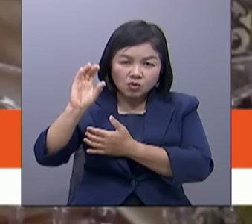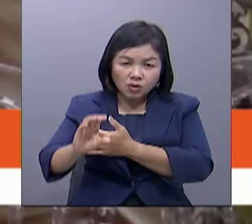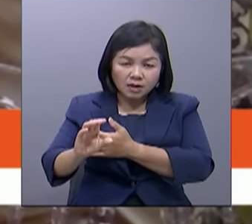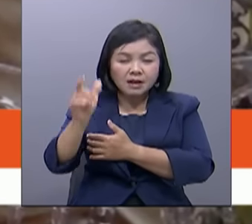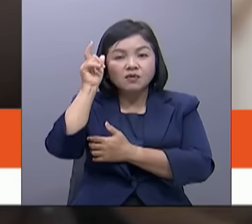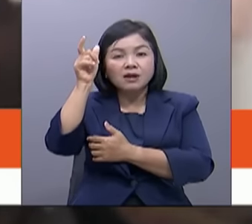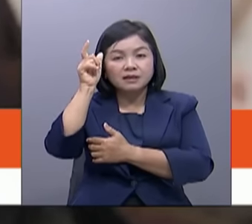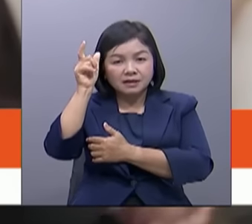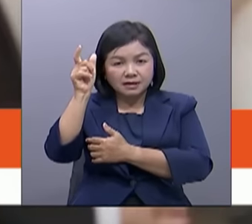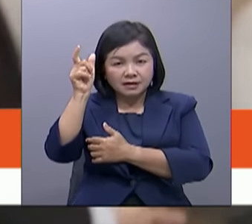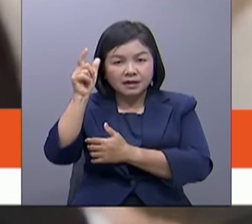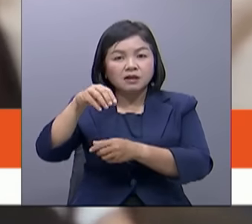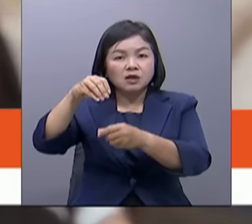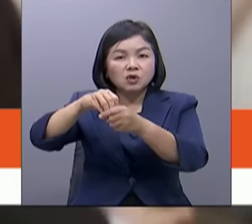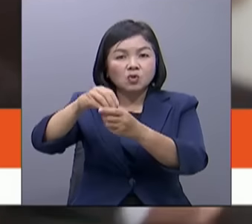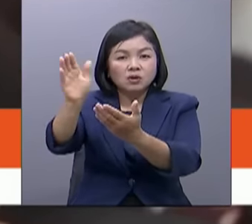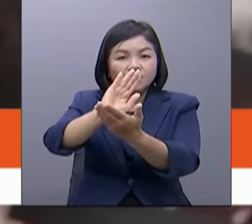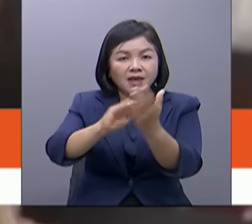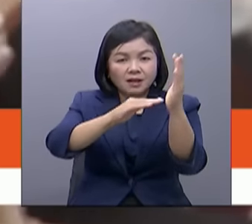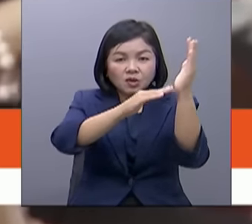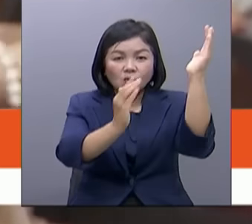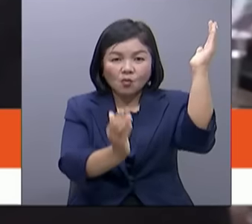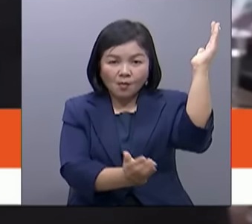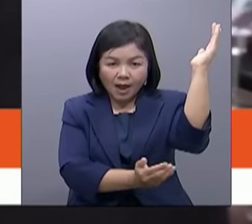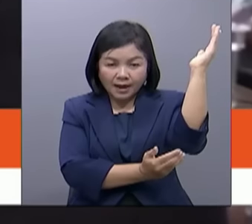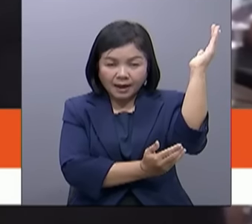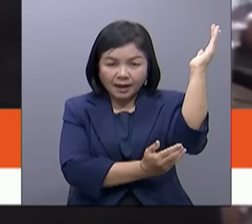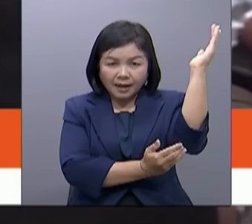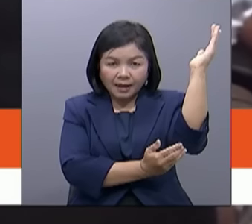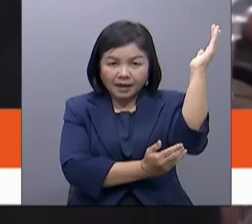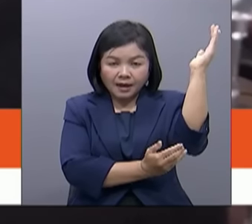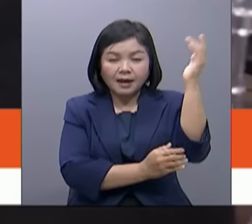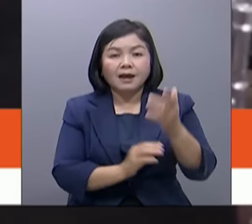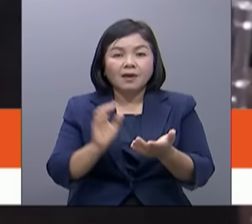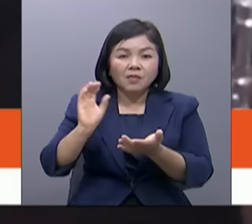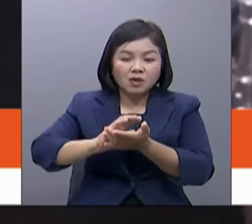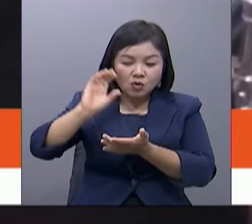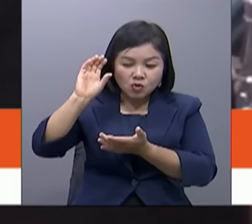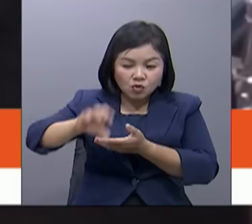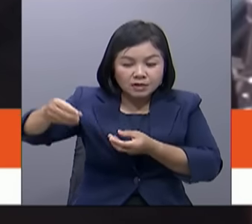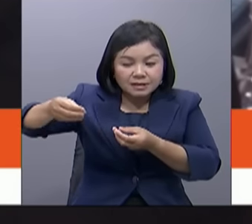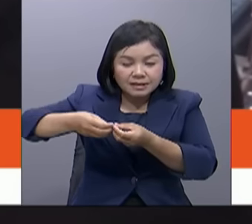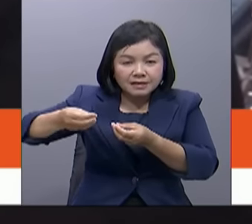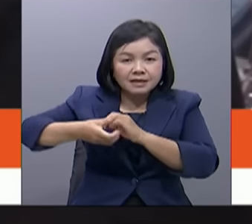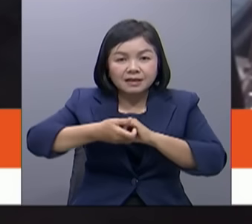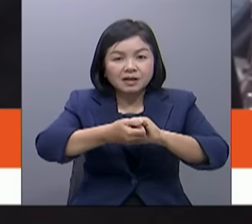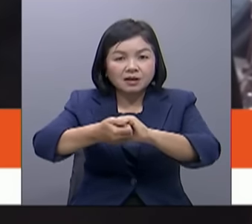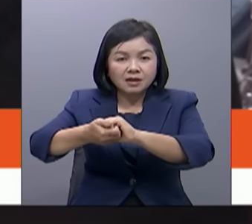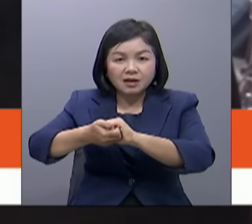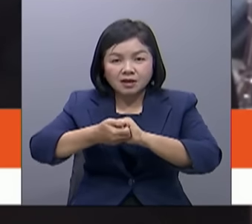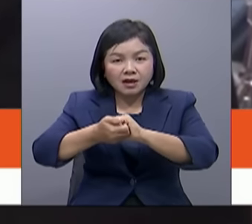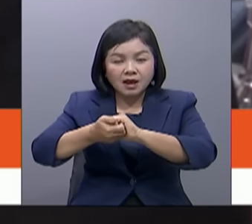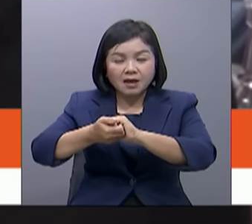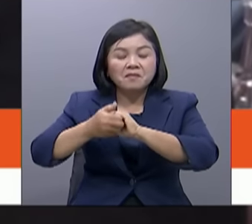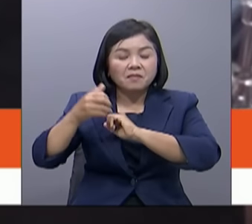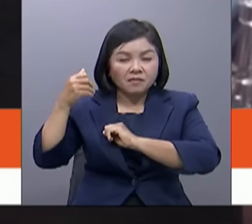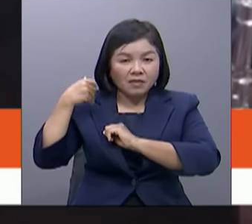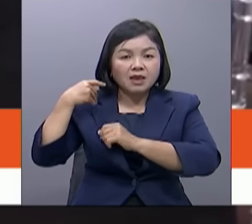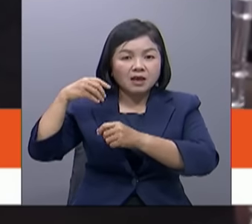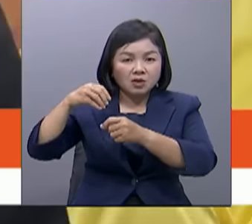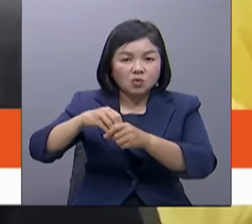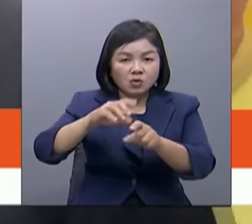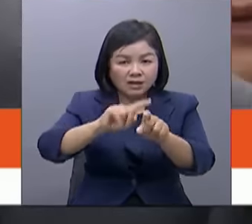ขณะที่อยู่ที่ดูไบเนี่ยนะครับนายใหญ่ท่านก็มีธุรกิจร่วมทุนนะครับกับผู้ร่วมทุนหลาย